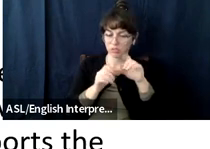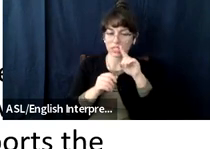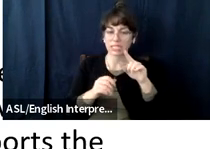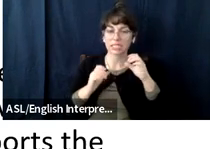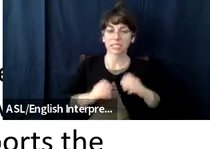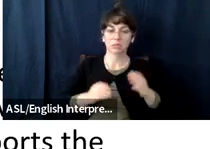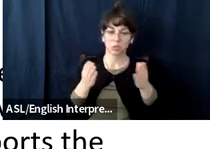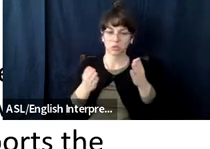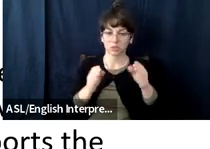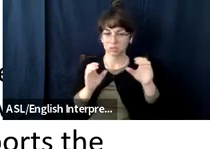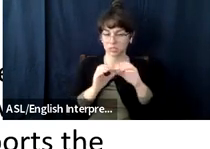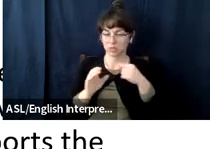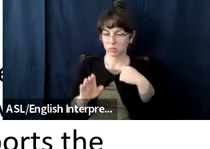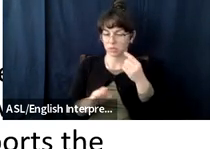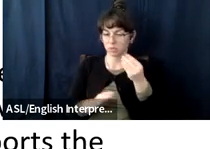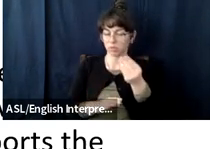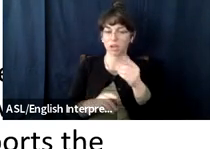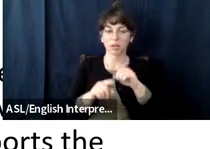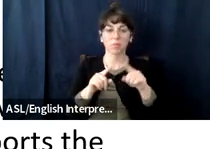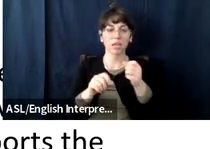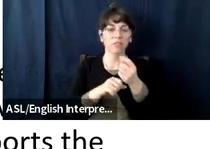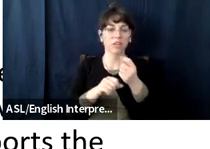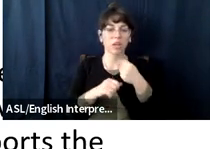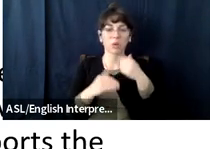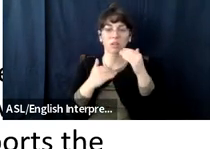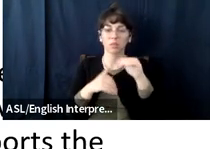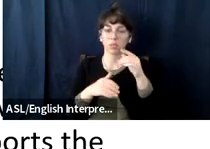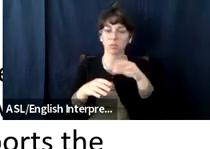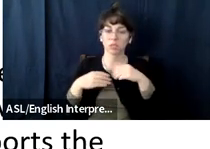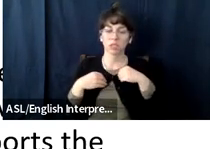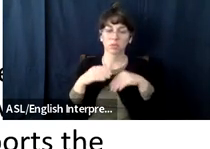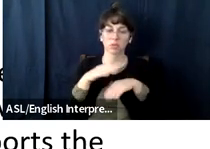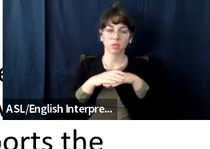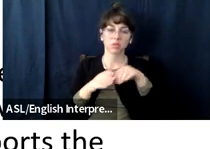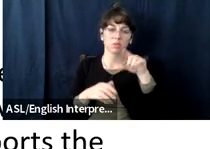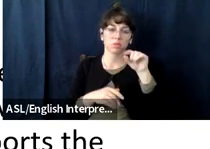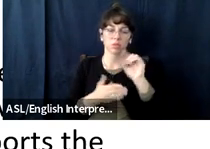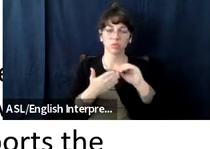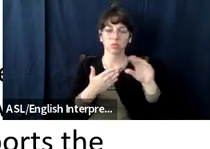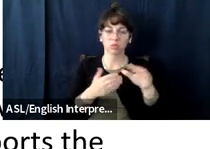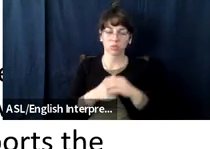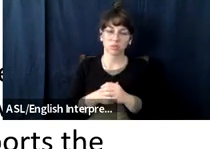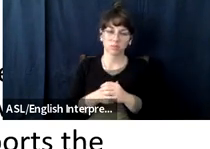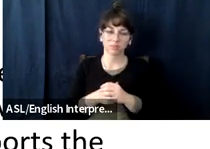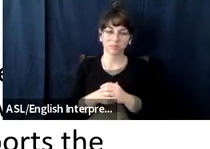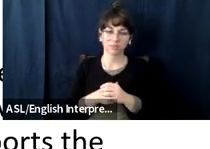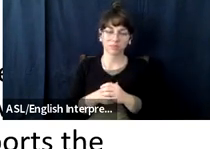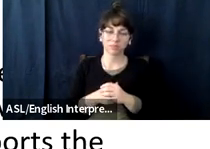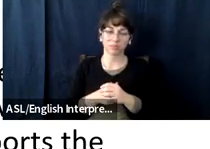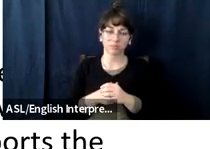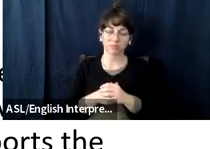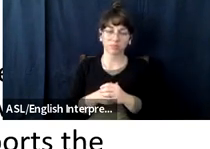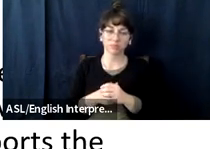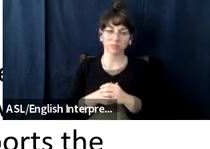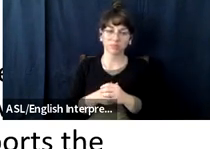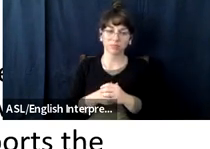each year we're only limited to take 20 students a year up to 20 students a year. And so usually acceptance to the